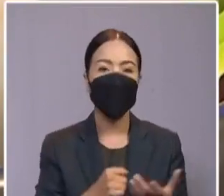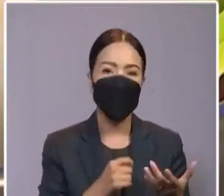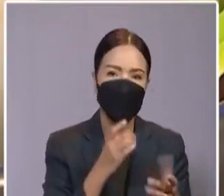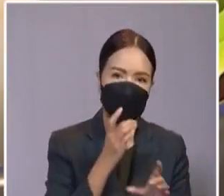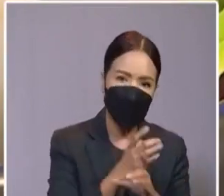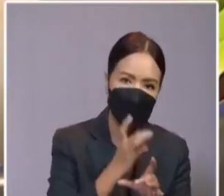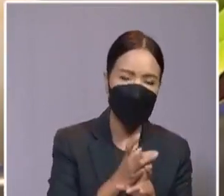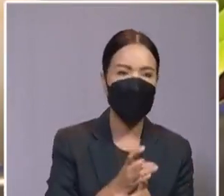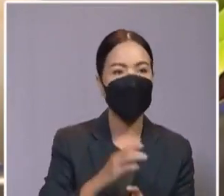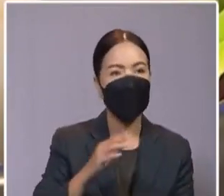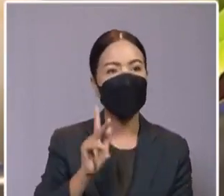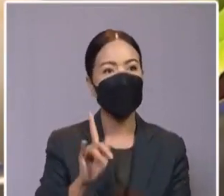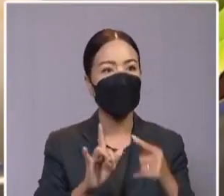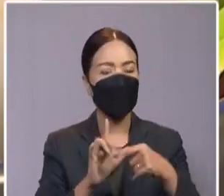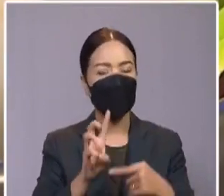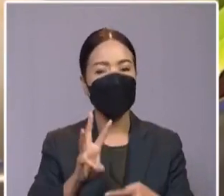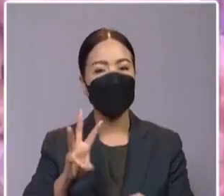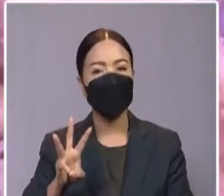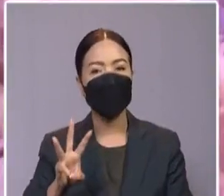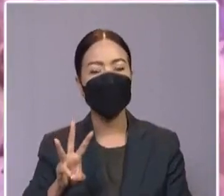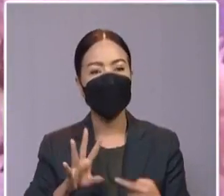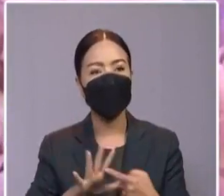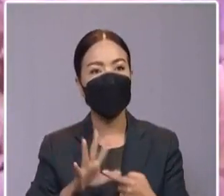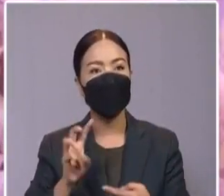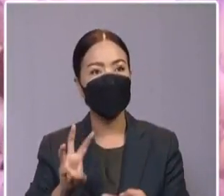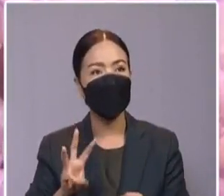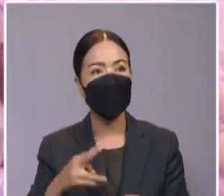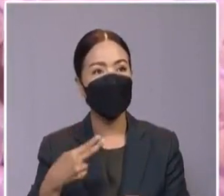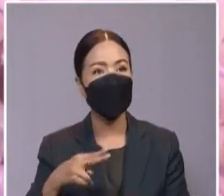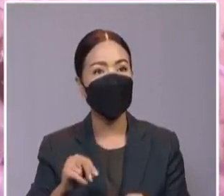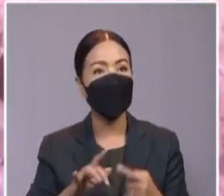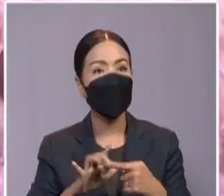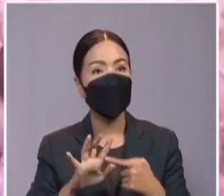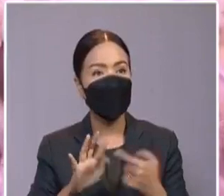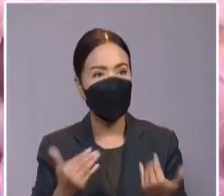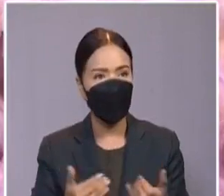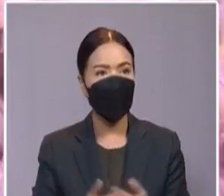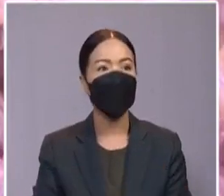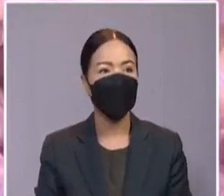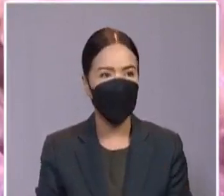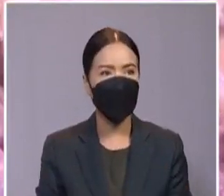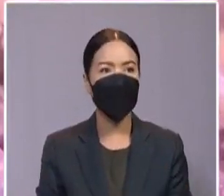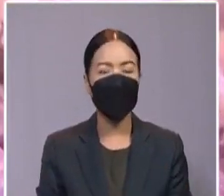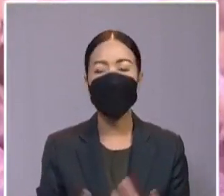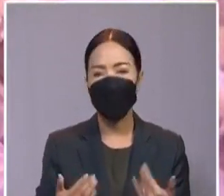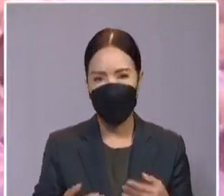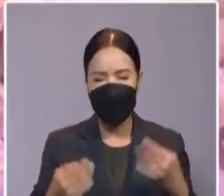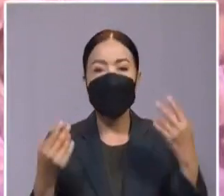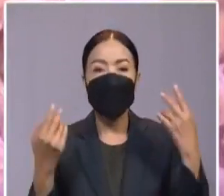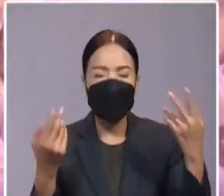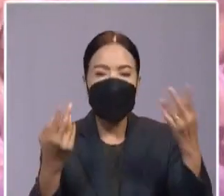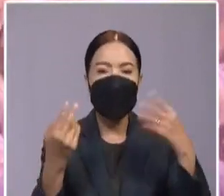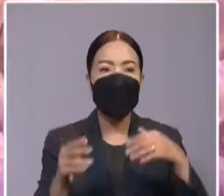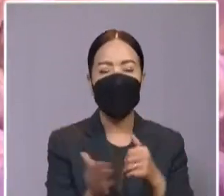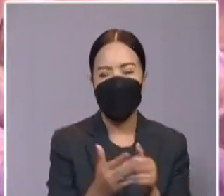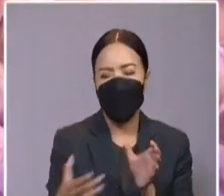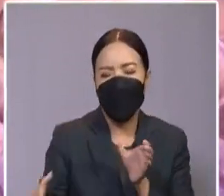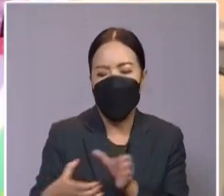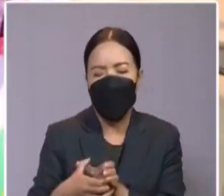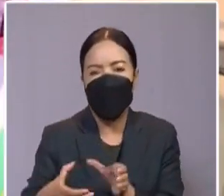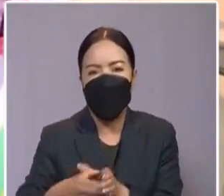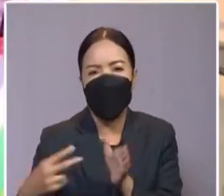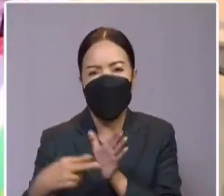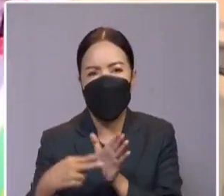วันนี้คุณอนุทินชาญวีรกูลรองนายกรัฐมนตรีก็ออกมายืนยันบอกว่าไม่เคยไปตกลงไม่เคยไปฮั้วกับพรรคก้าวไกลนะคะ